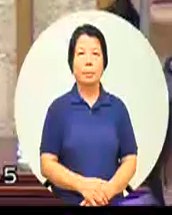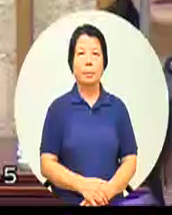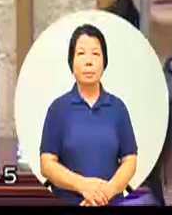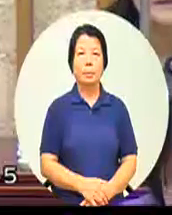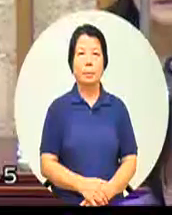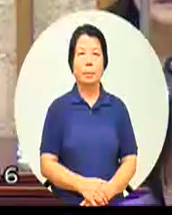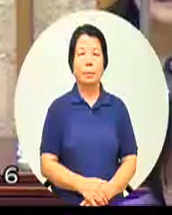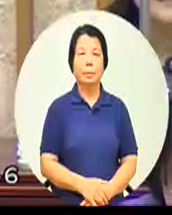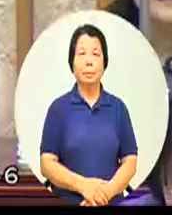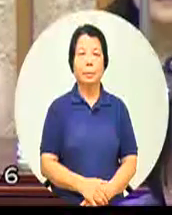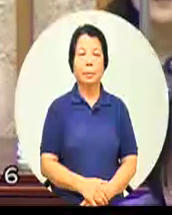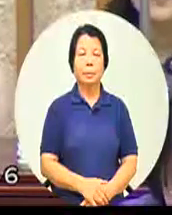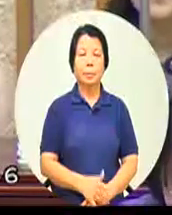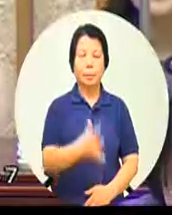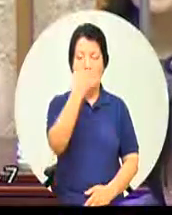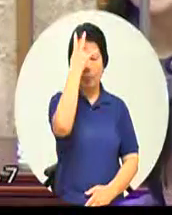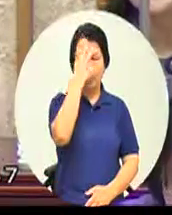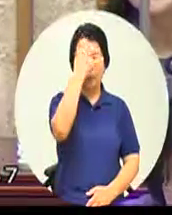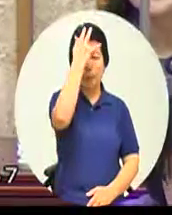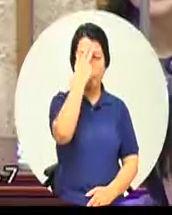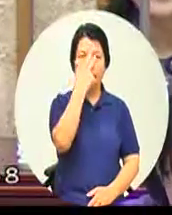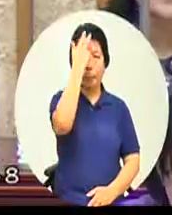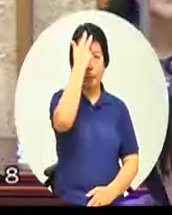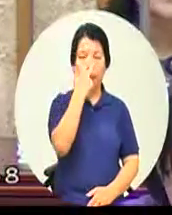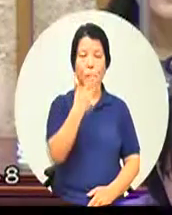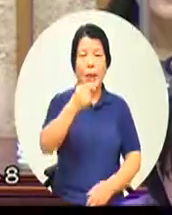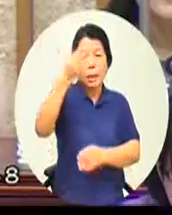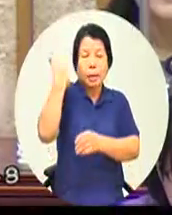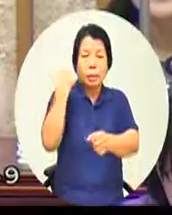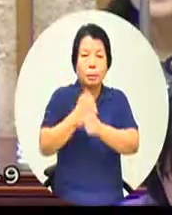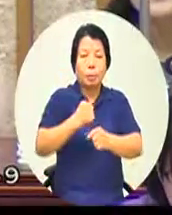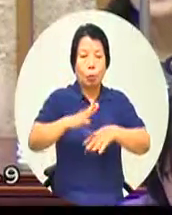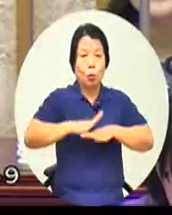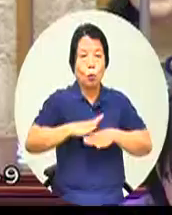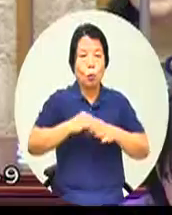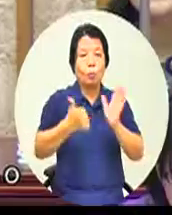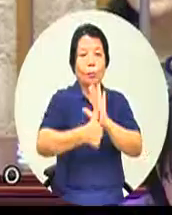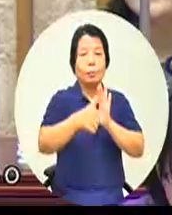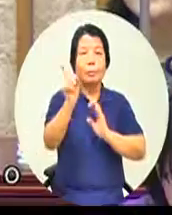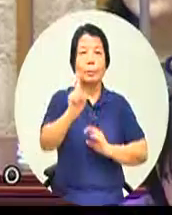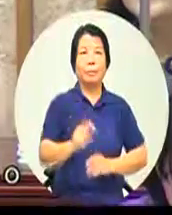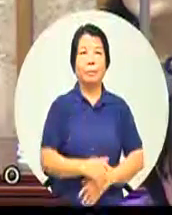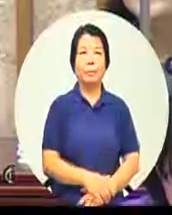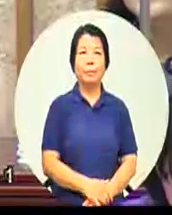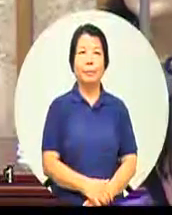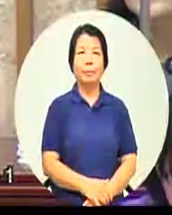曹锦啊。 哦，曹锦啦，吼，爱当时做啥？做什么官？做什么官？